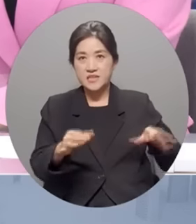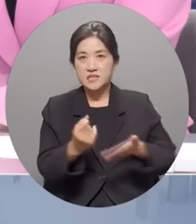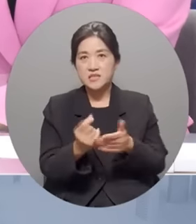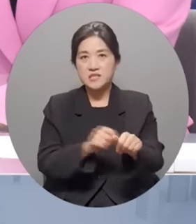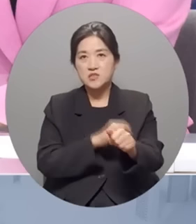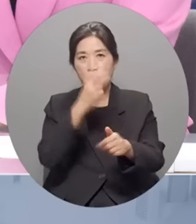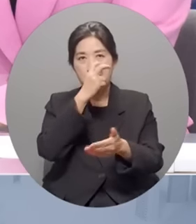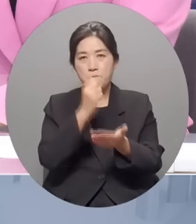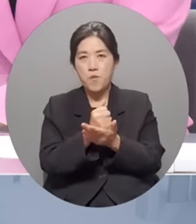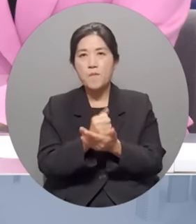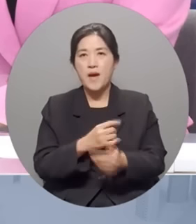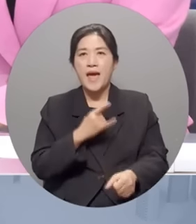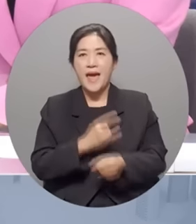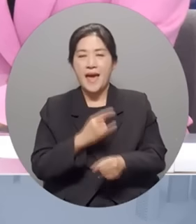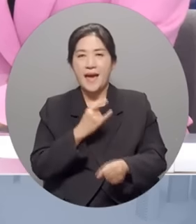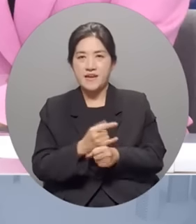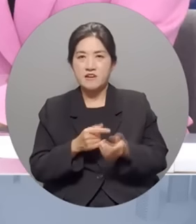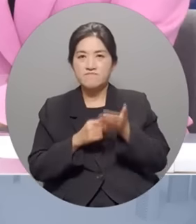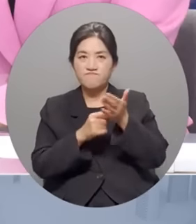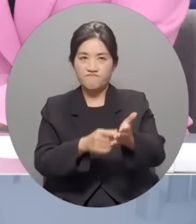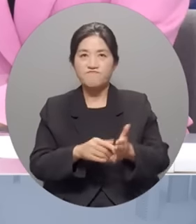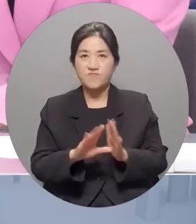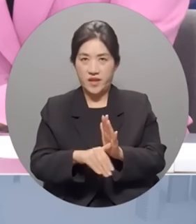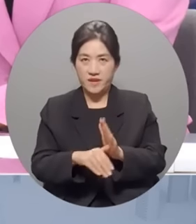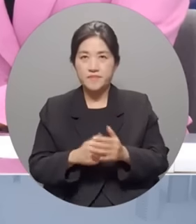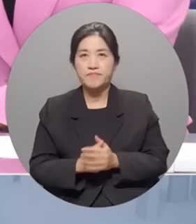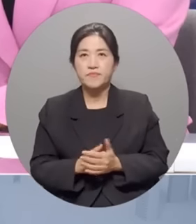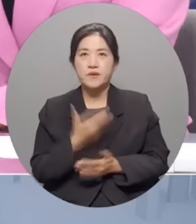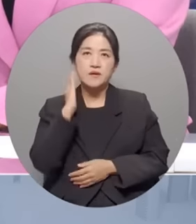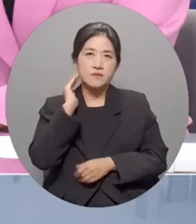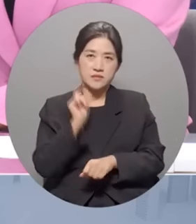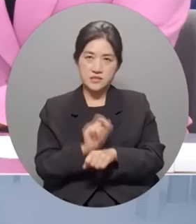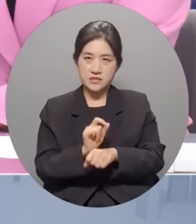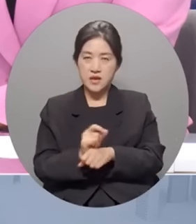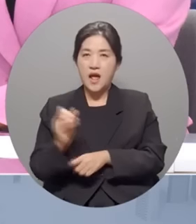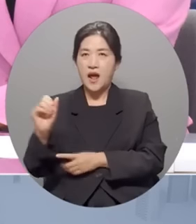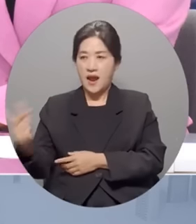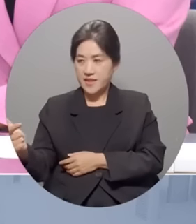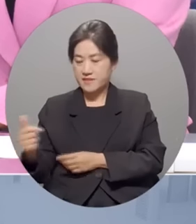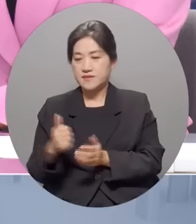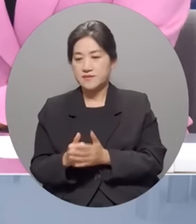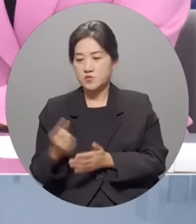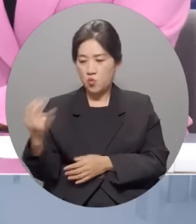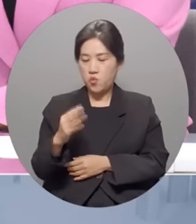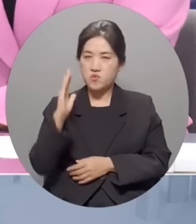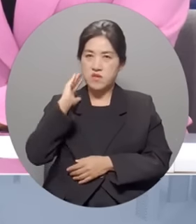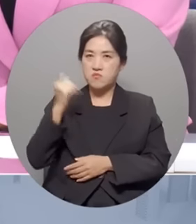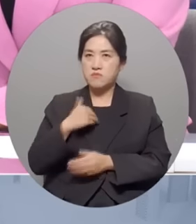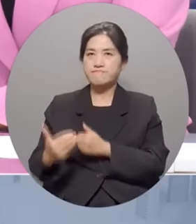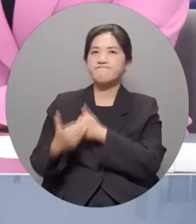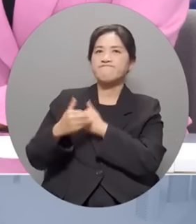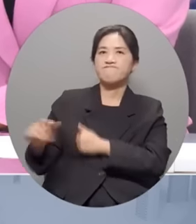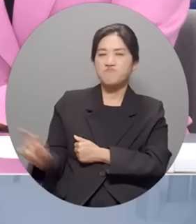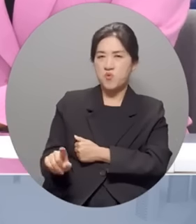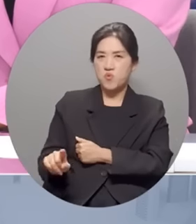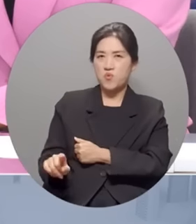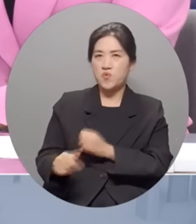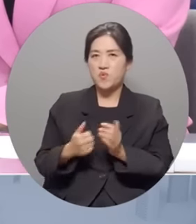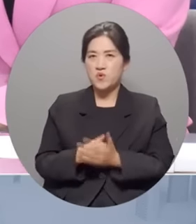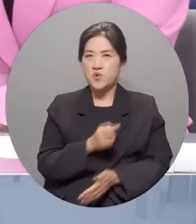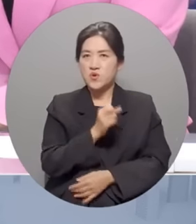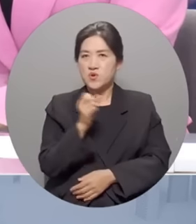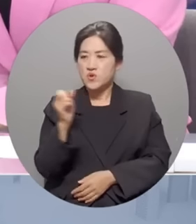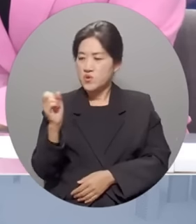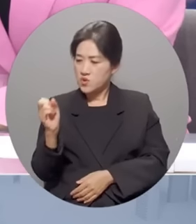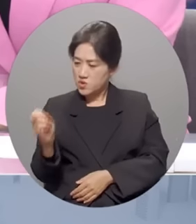특검법을 본격적으로 밀어붙이려는 시점입니다 대통령실은 한 대표가 또 대통령을 압박한다 여당